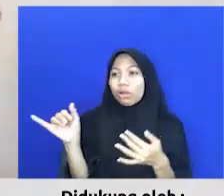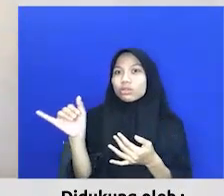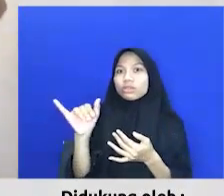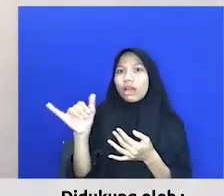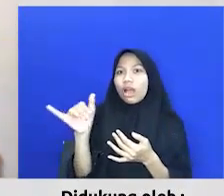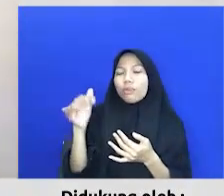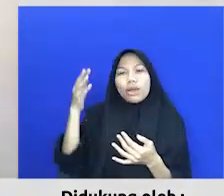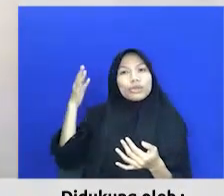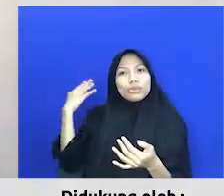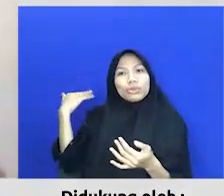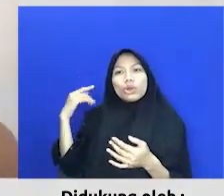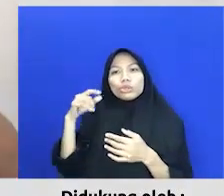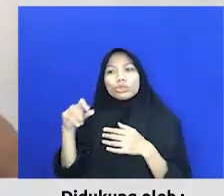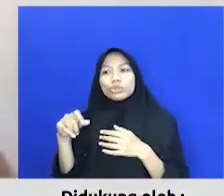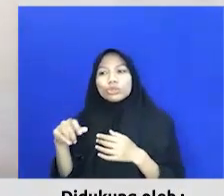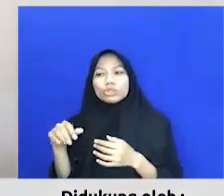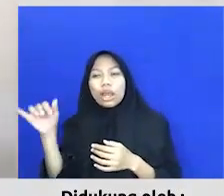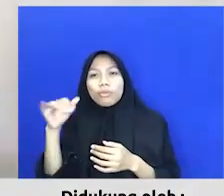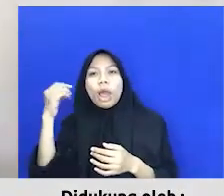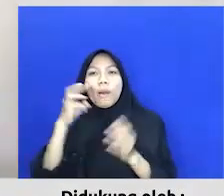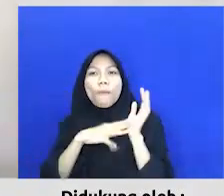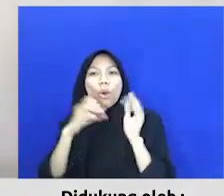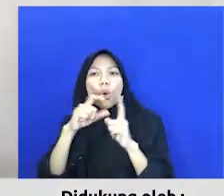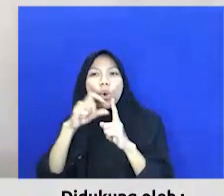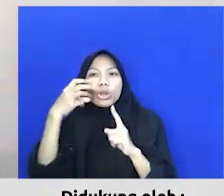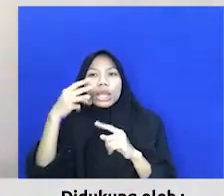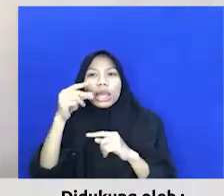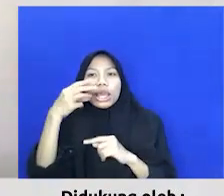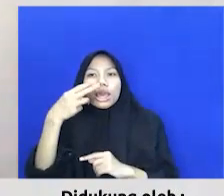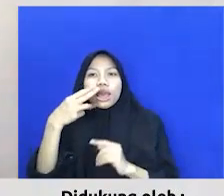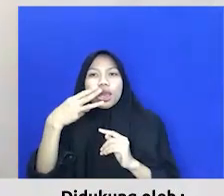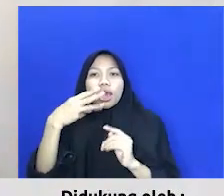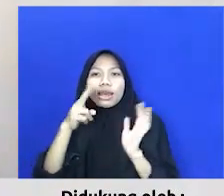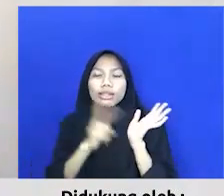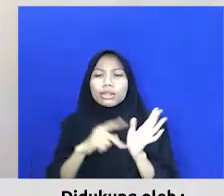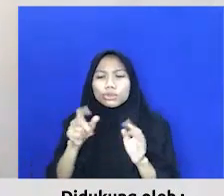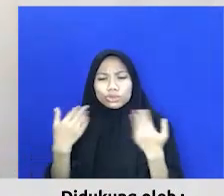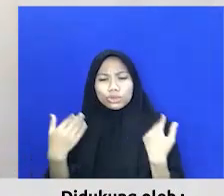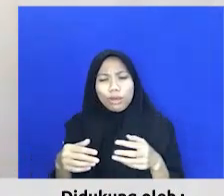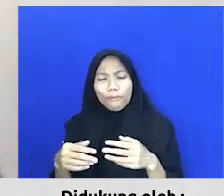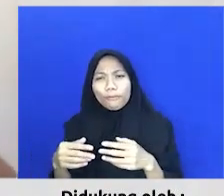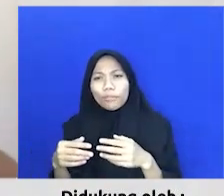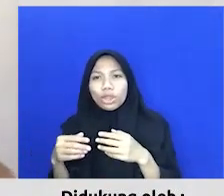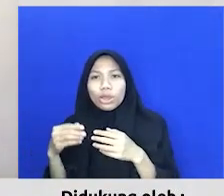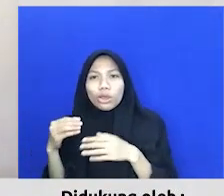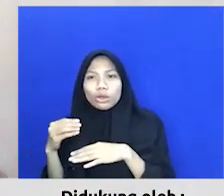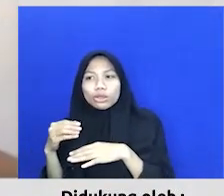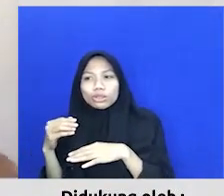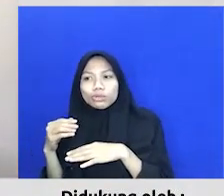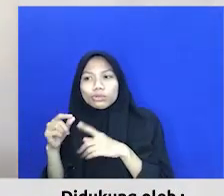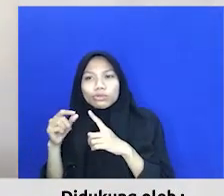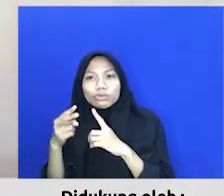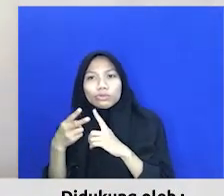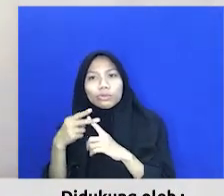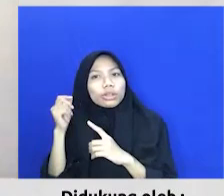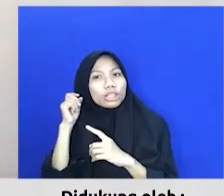mulainya ketinggian gitu, akhirnya jadinya dekadensi gitu. Kadang-kadang, karena memang, apalagi lewat Jam Malam gitu, apalagi lewat Jam Malam. Tapi Harimau Campak dulu